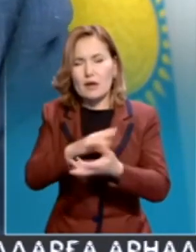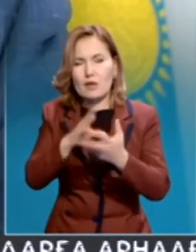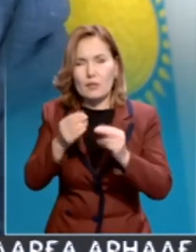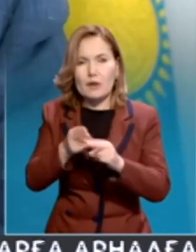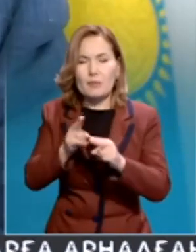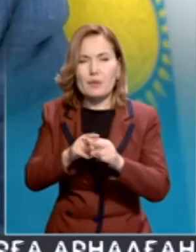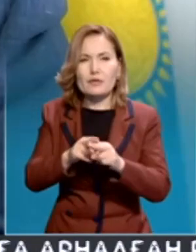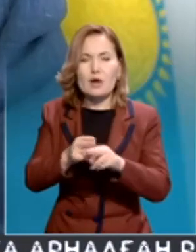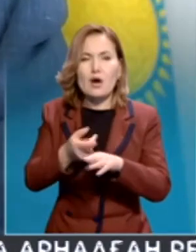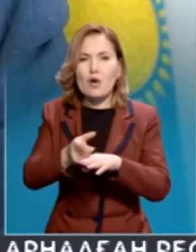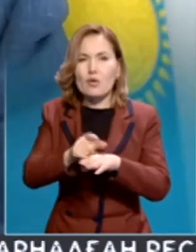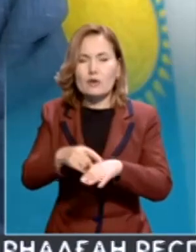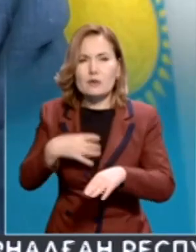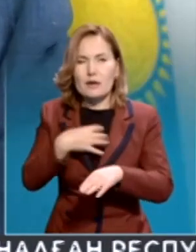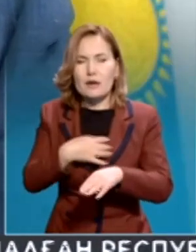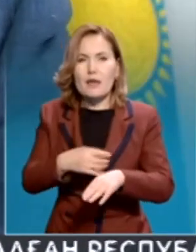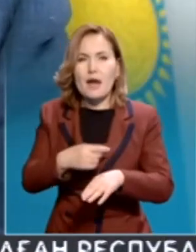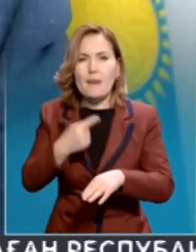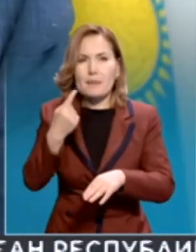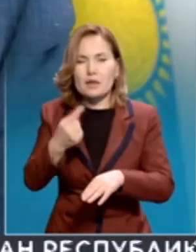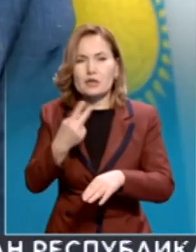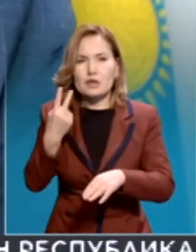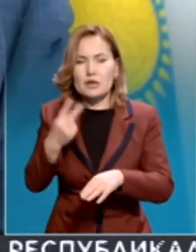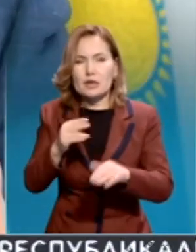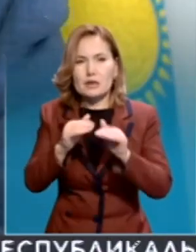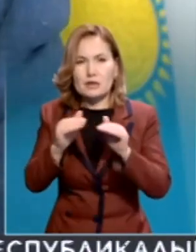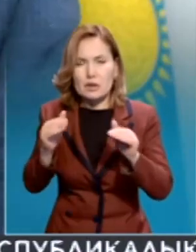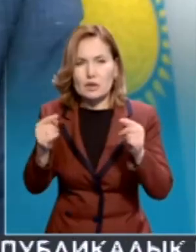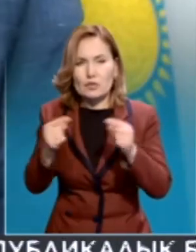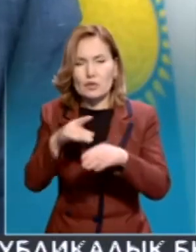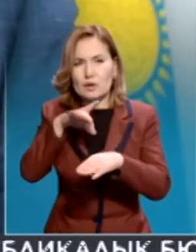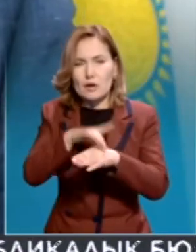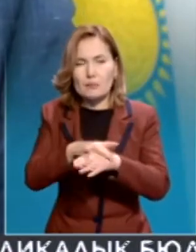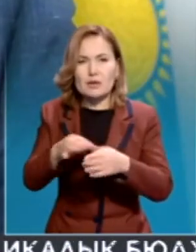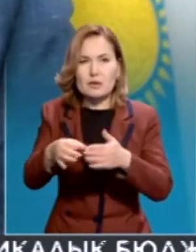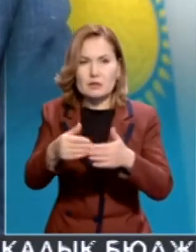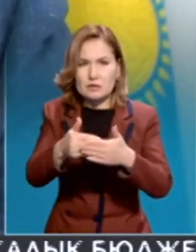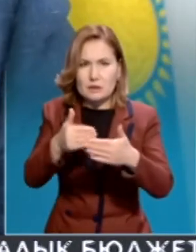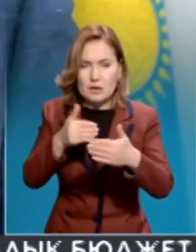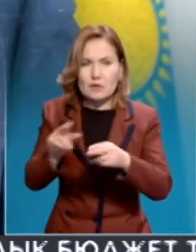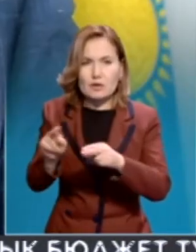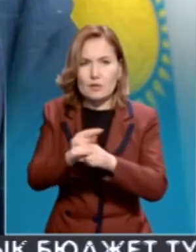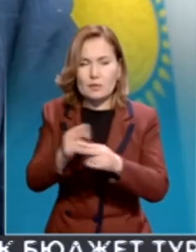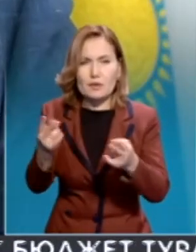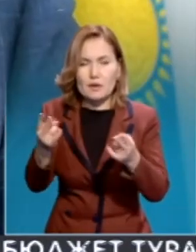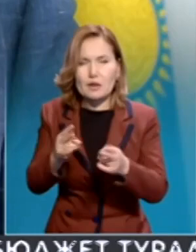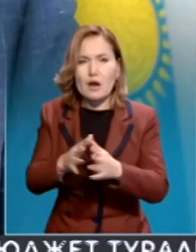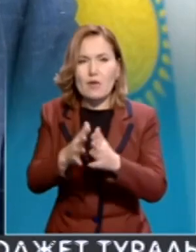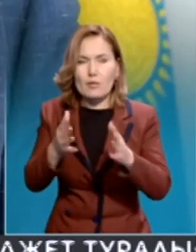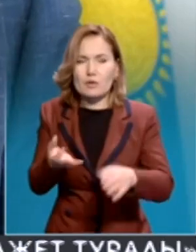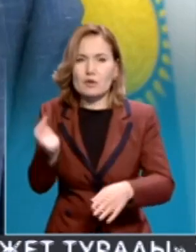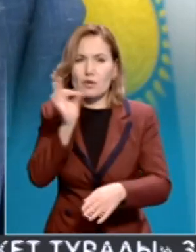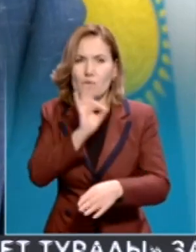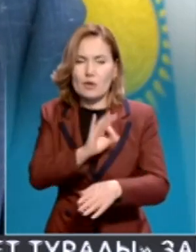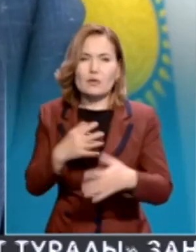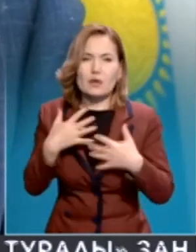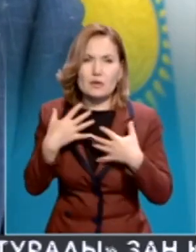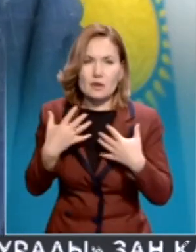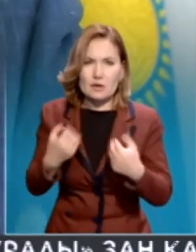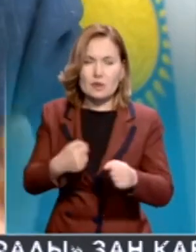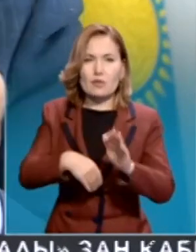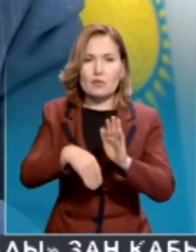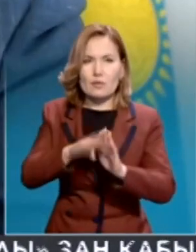ең жоғарғы бірінші, екінші жеңіл сатысында анықтап, бірден ем қабылдаттыр. Соны өз, өте нәтижесін беріп